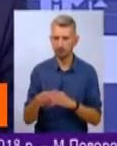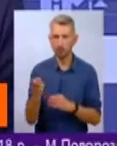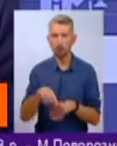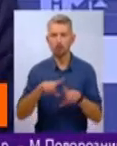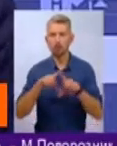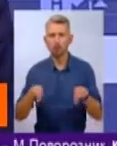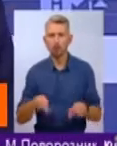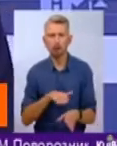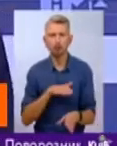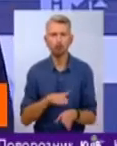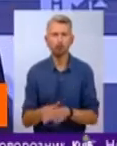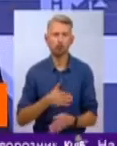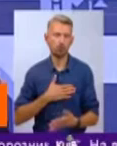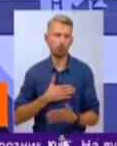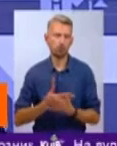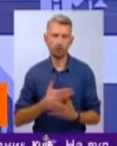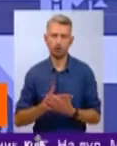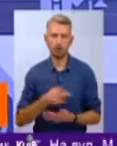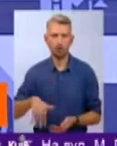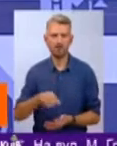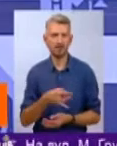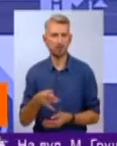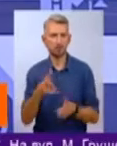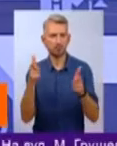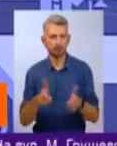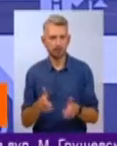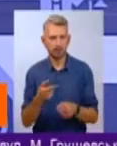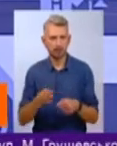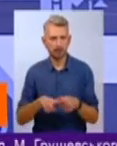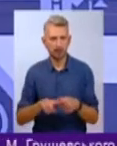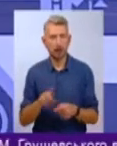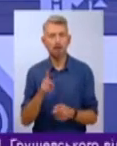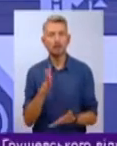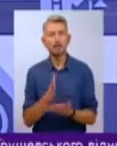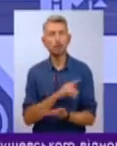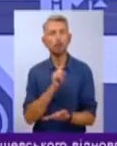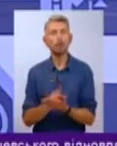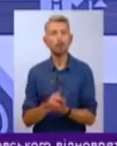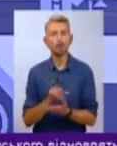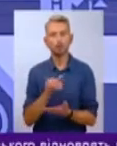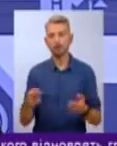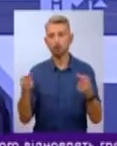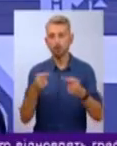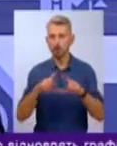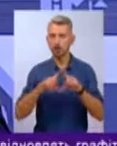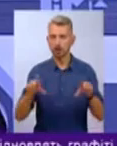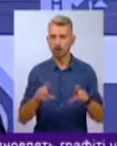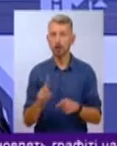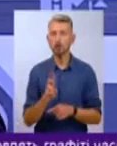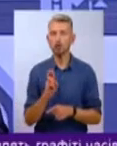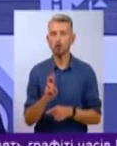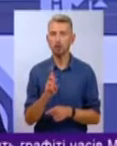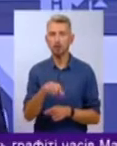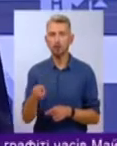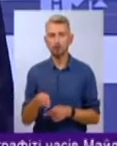школи абсолютно добровільно по всіх регіонах пішли на ці речі. Але є обов'язки у відповідного шкіл для того, щоб